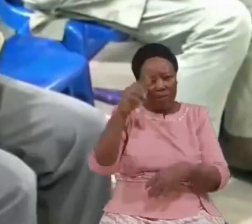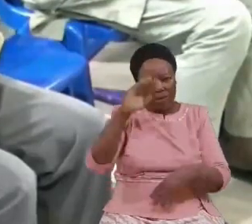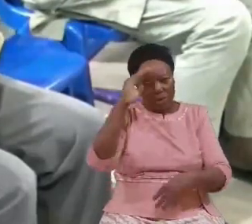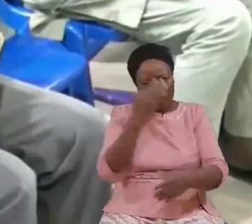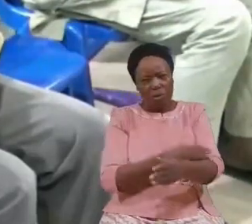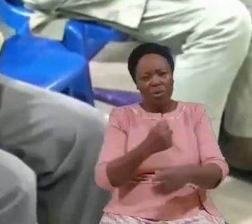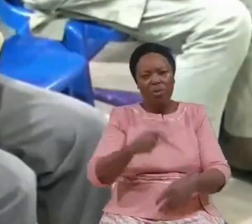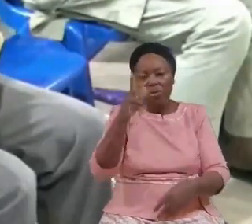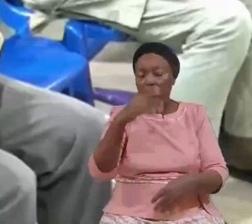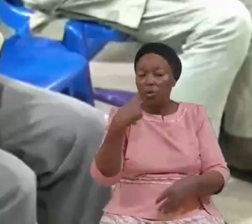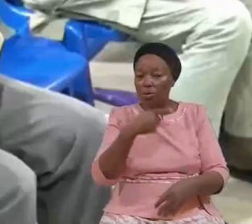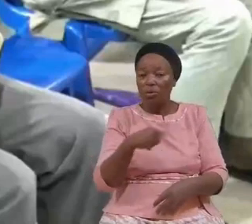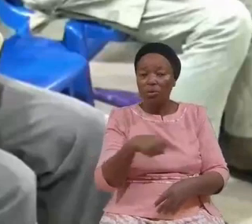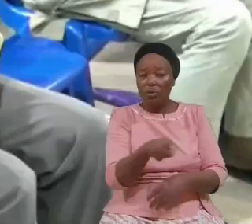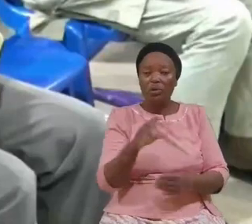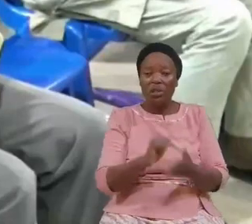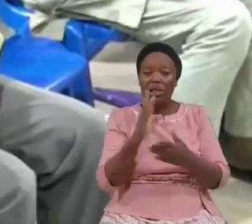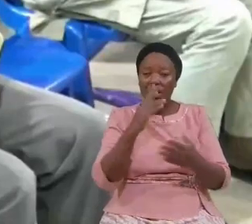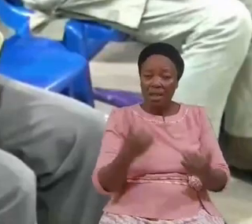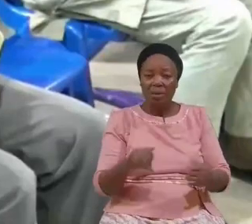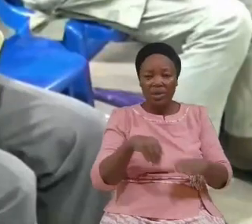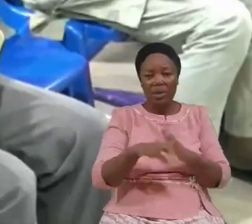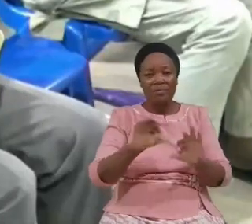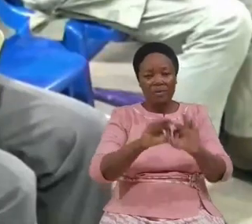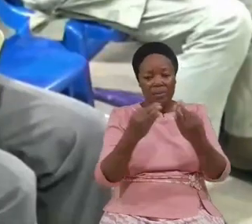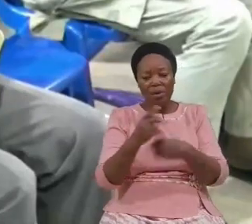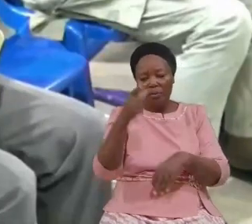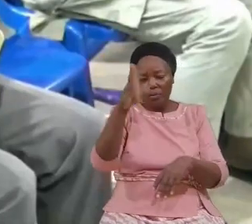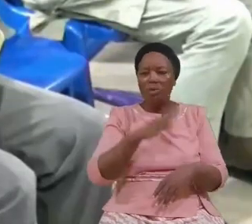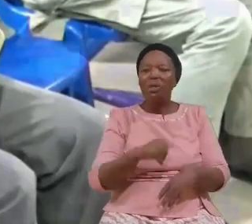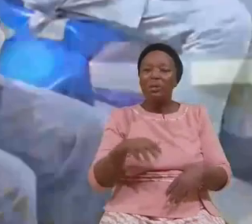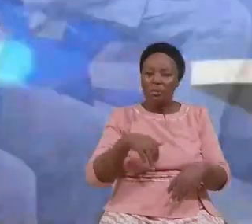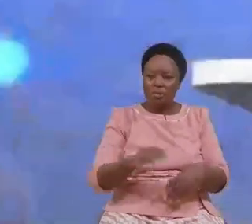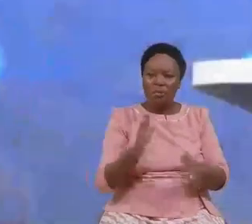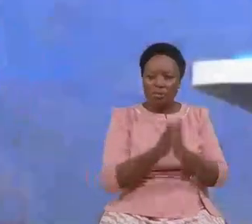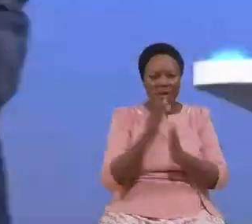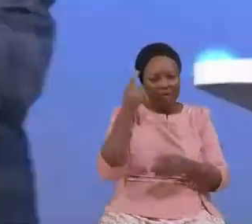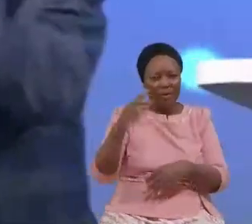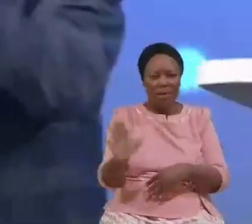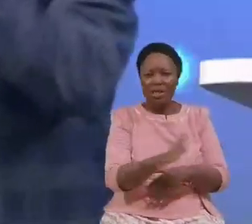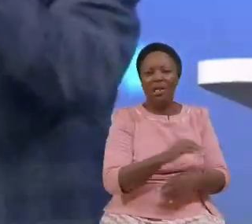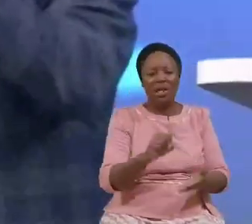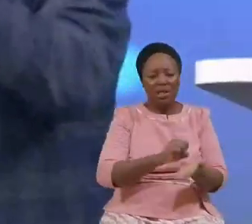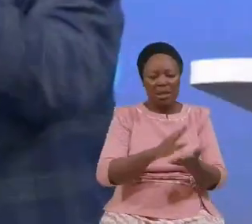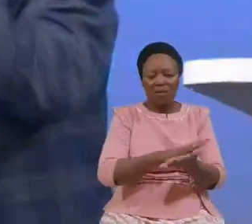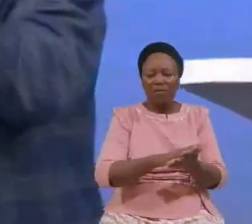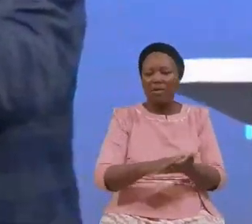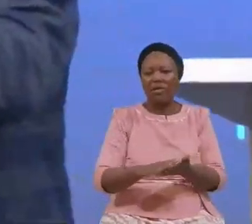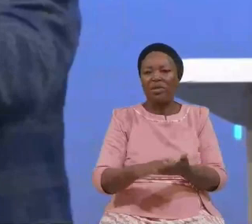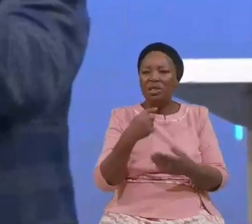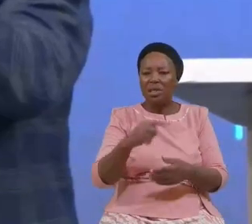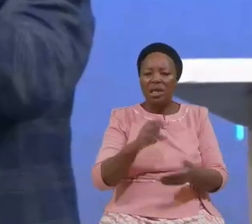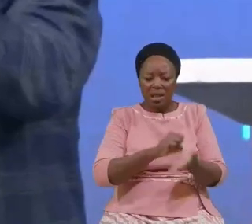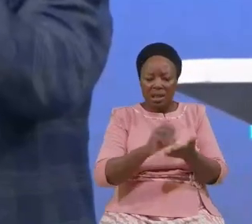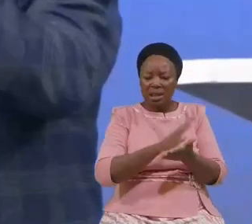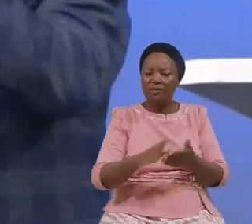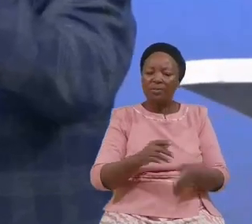dans la famille de Dieu et prie pour leur sanctification et des centifs